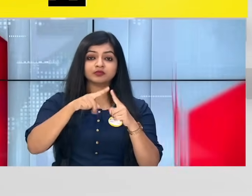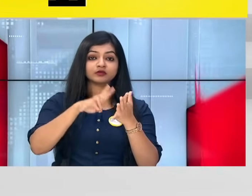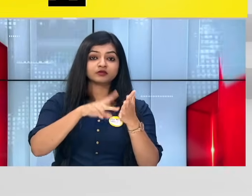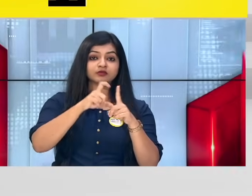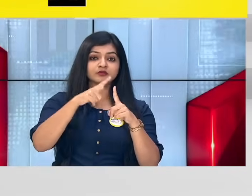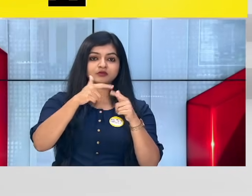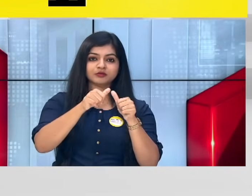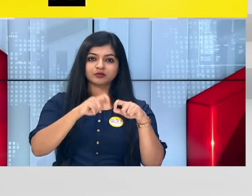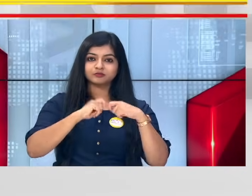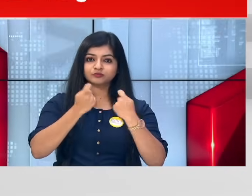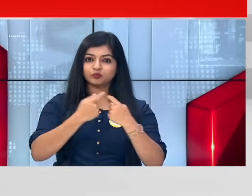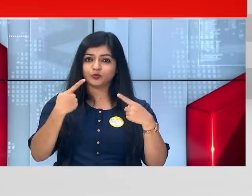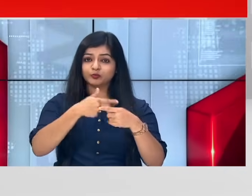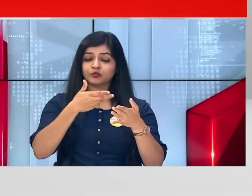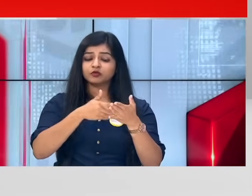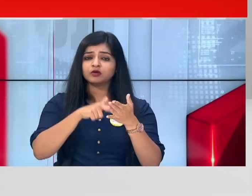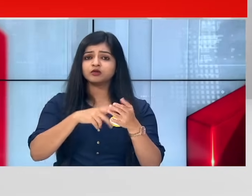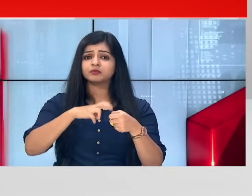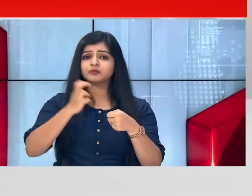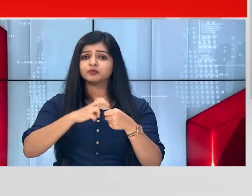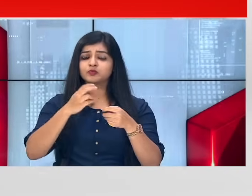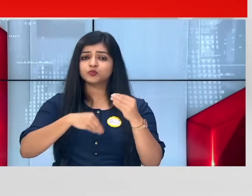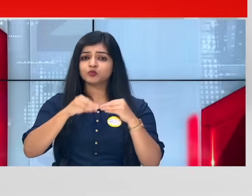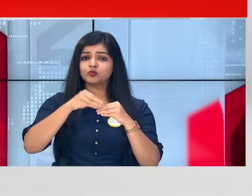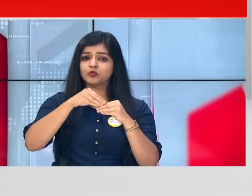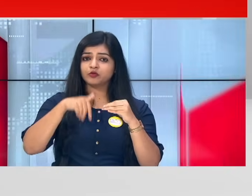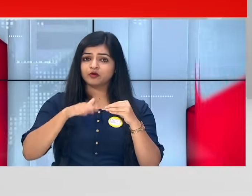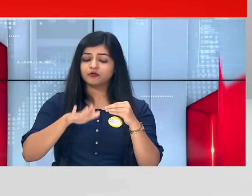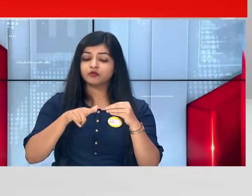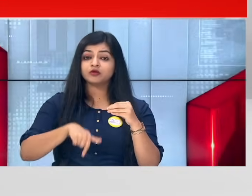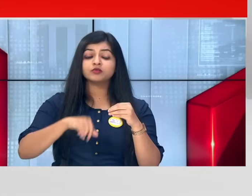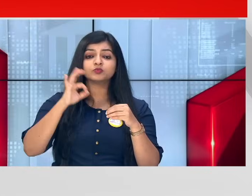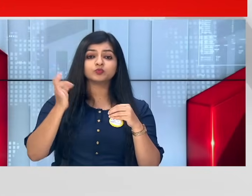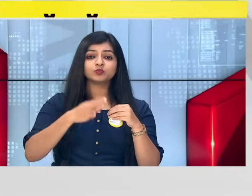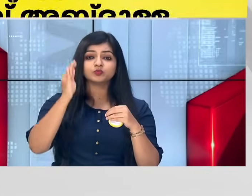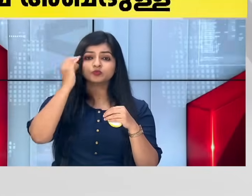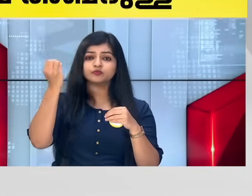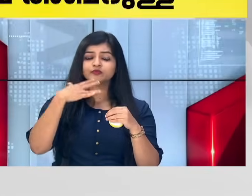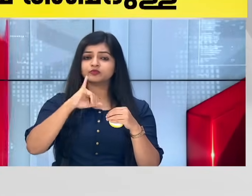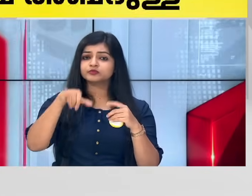കൊഴിഞ്ഞുപോക്ക് തുടർന്നുകൊണ്ടിരിക്കുമ്പോഴാണ് ഇപ്പോൾ ഏറ്റവും പുതിയ വാർത്ത പുറത്തുവരുന്നത്. അദ്ദേഹം പറയുന്നത് എന്തൊക്കെയാണ്?